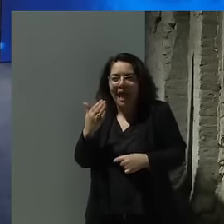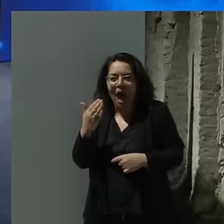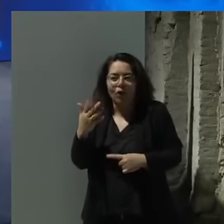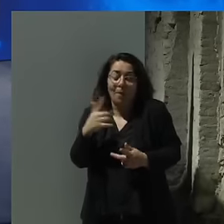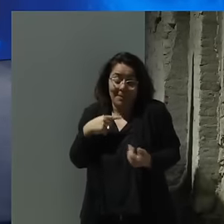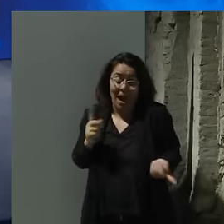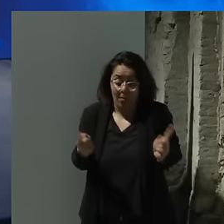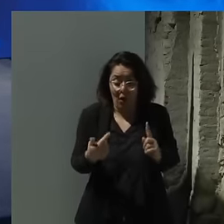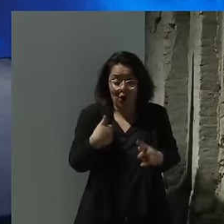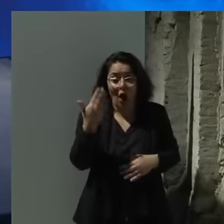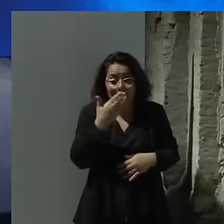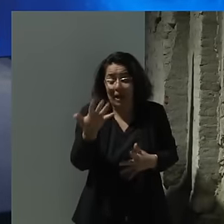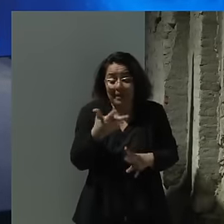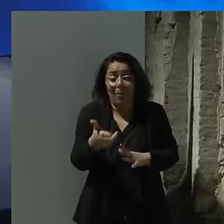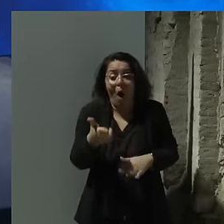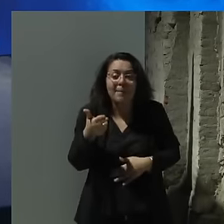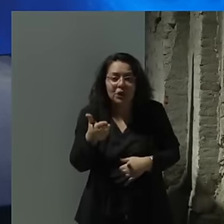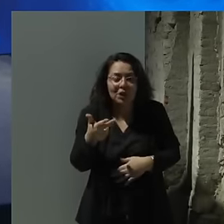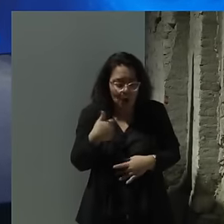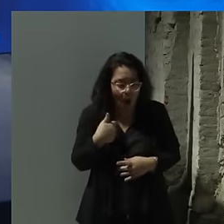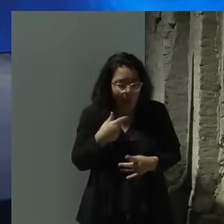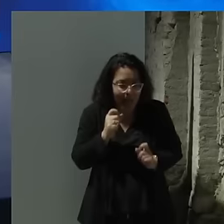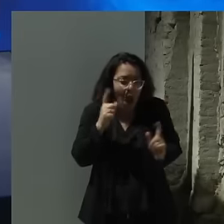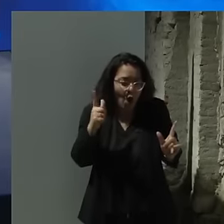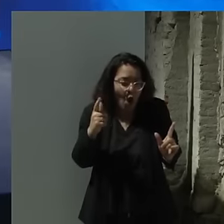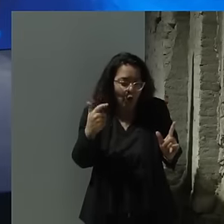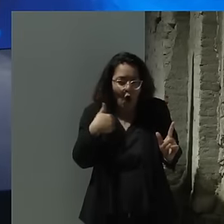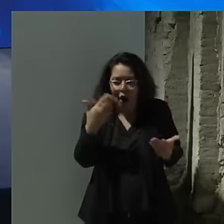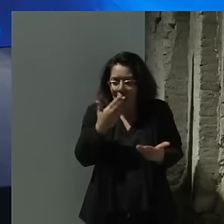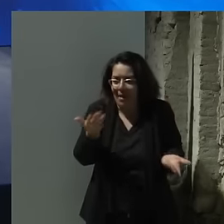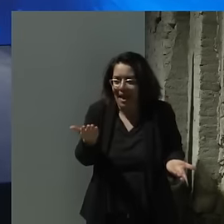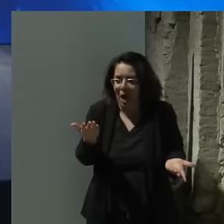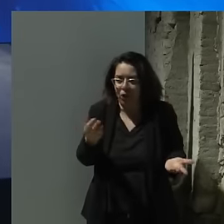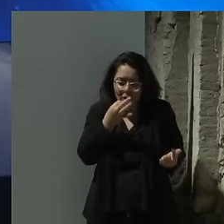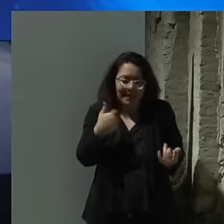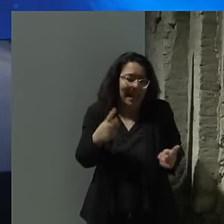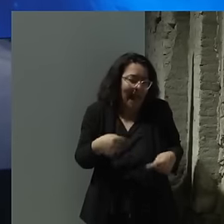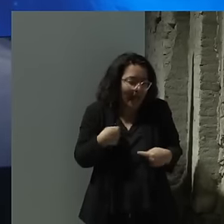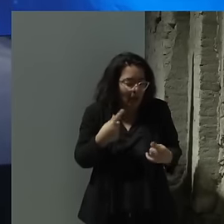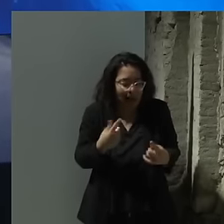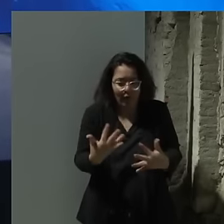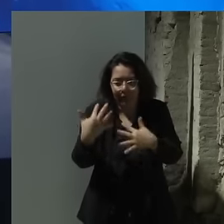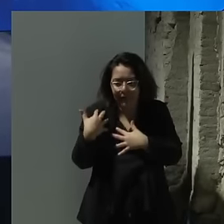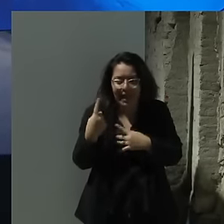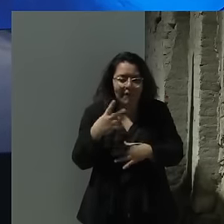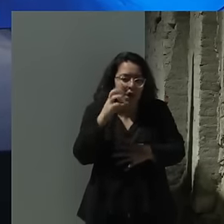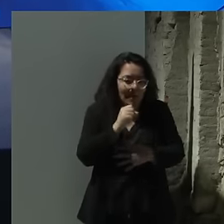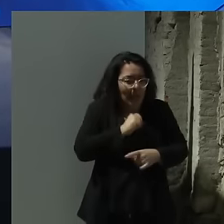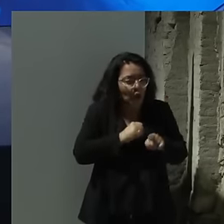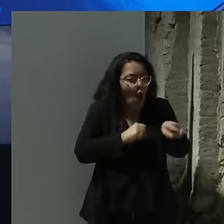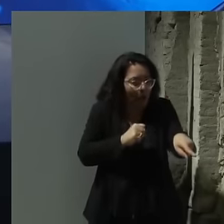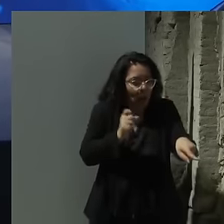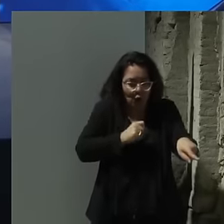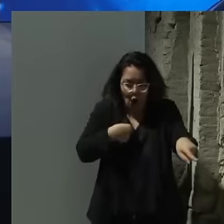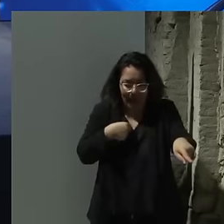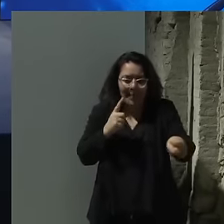non lo puoi recuperare. E se si vuole risolvere un conflitto, bisogna farsi carico di tutti i dolori che ci stanno dentro, non di